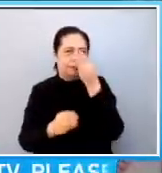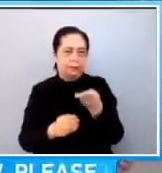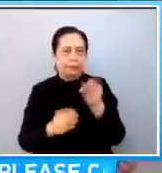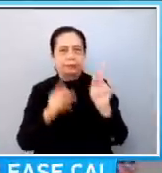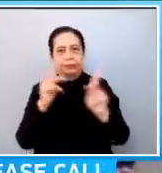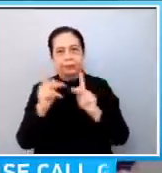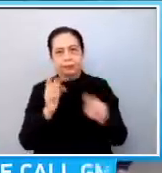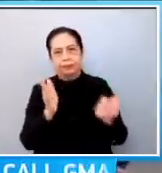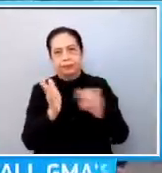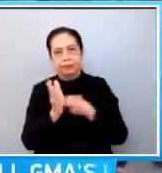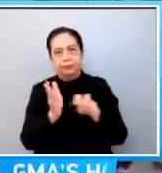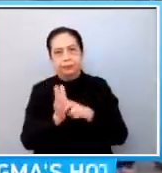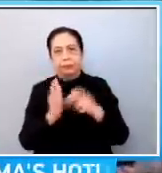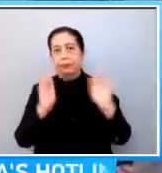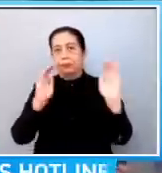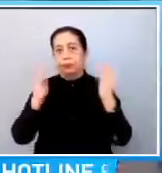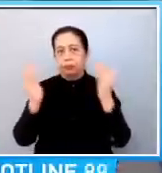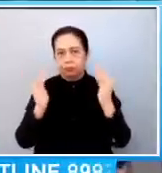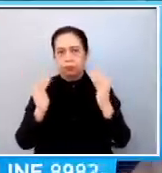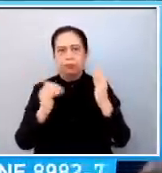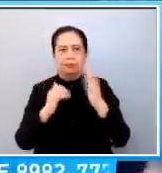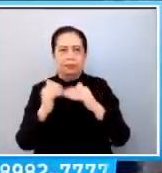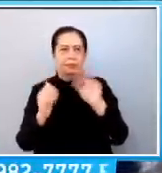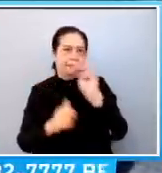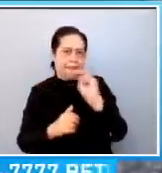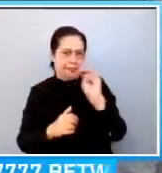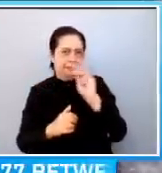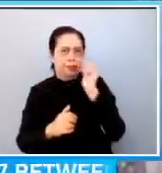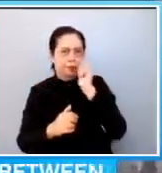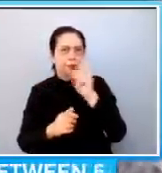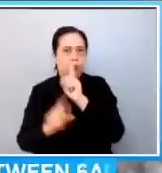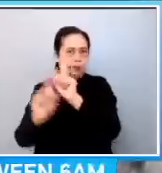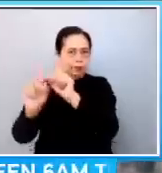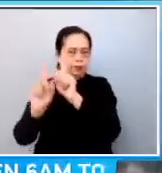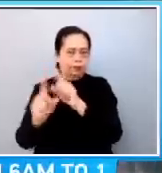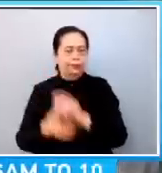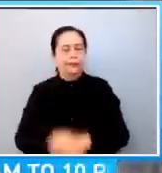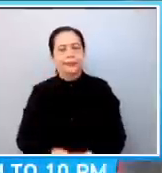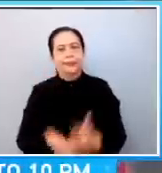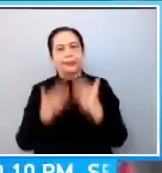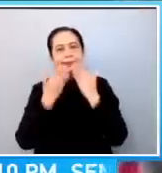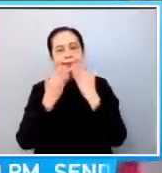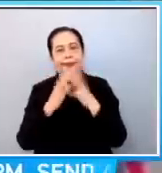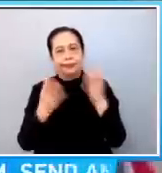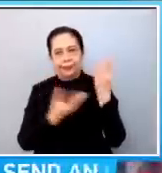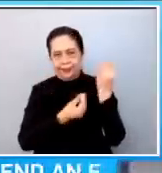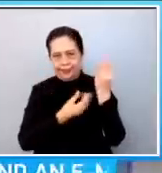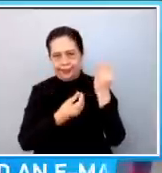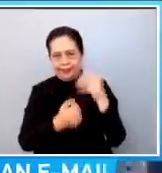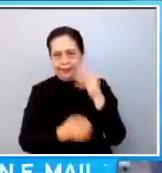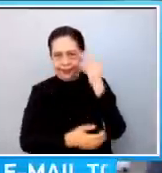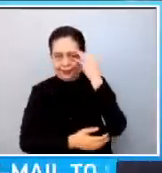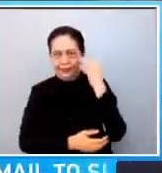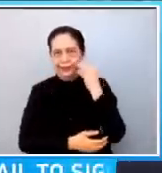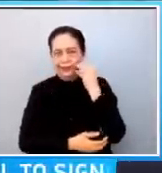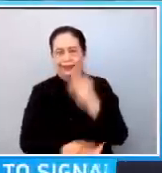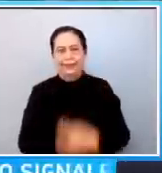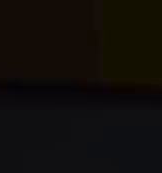sumasakay kumpara sa araw talaga ng Lunes na pasukan. Alright. Maraming salamat sa iyong update sa amin, Mark Makalalad.